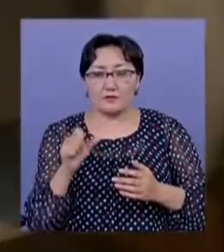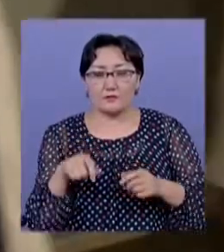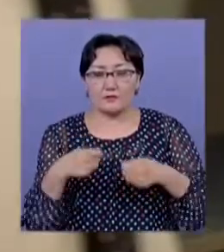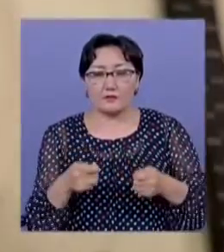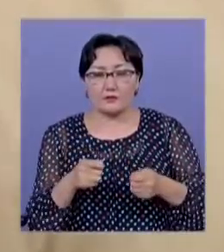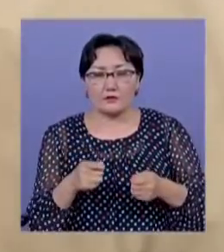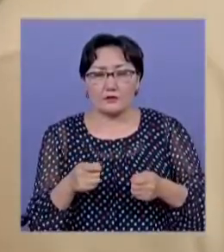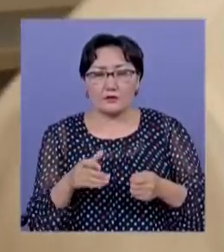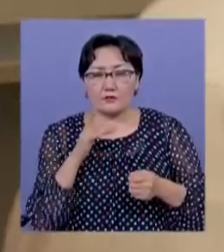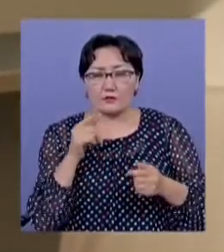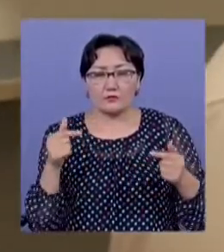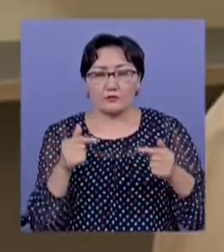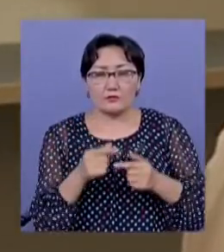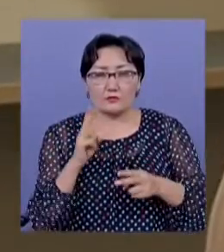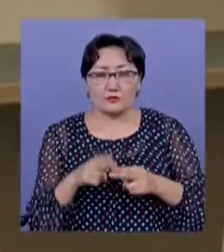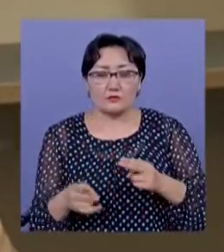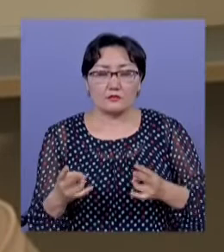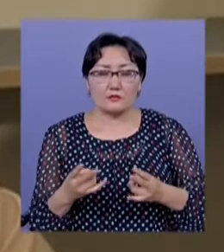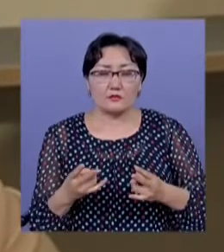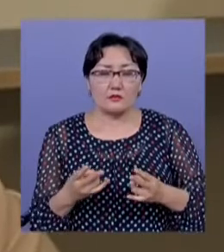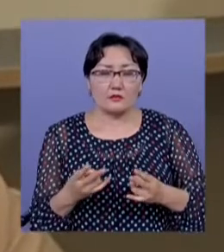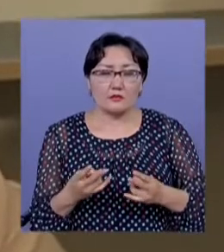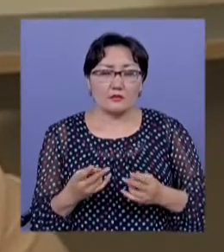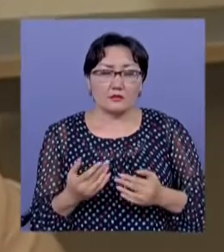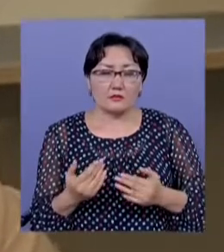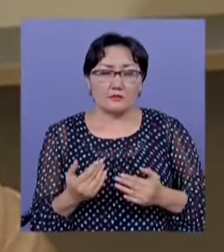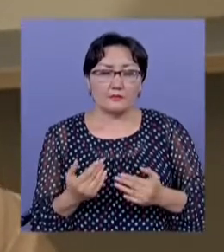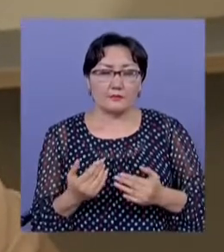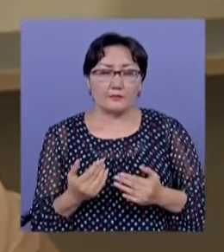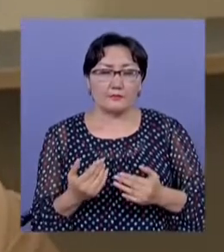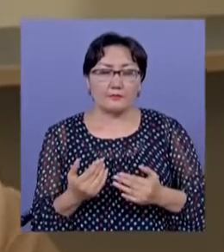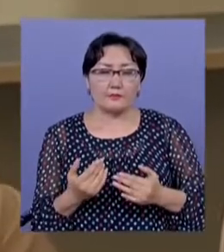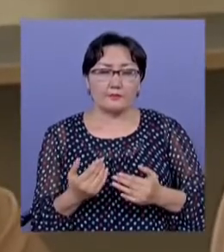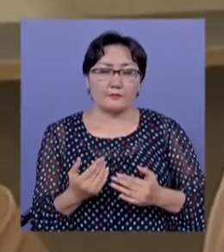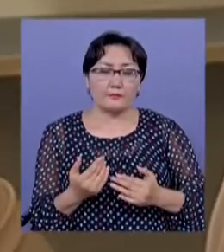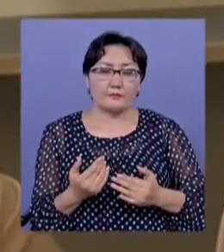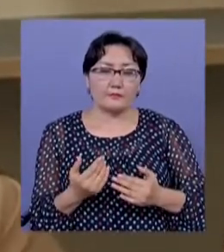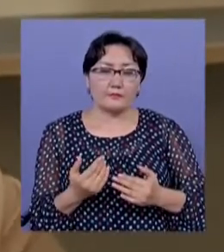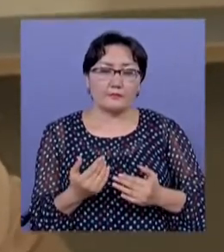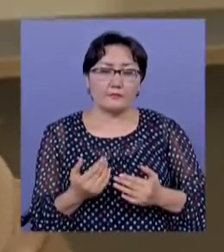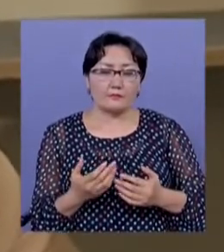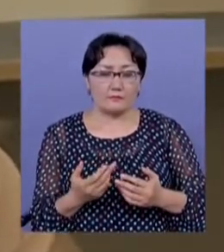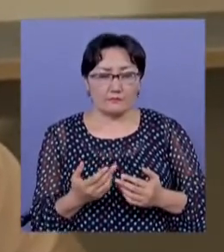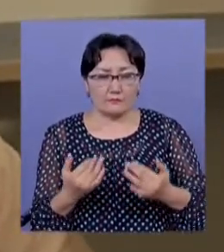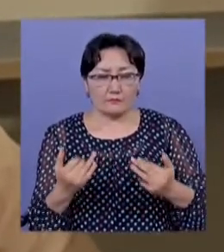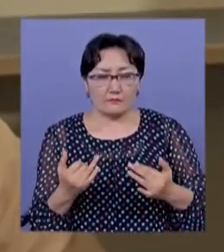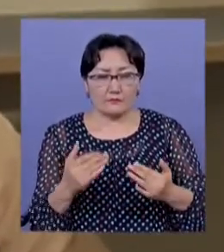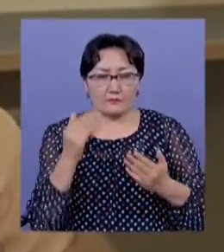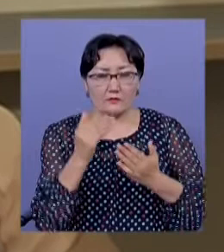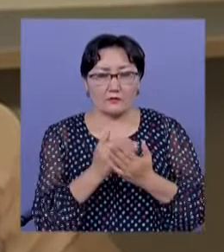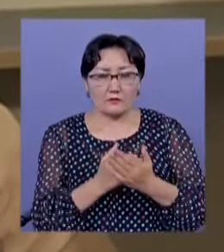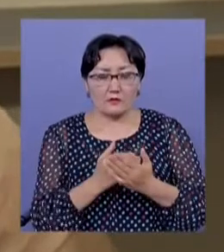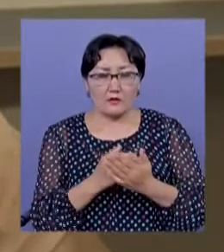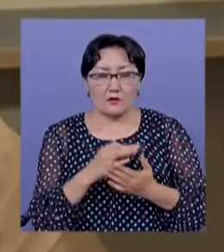бұларға... Олардың сұрақтары қашан? Сұрақтары негізі... Март. Март. Март болды ма? Енді перечень недобросовестных